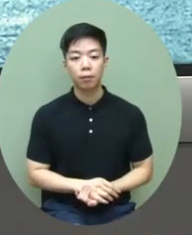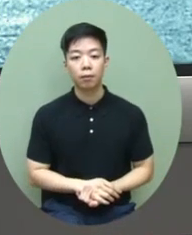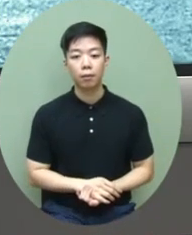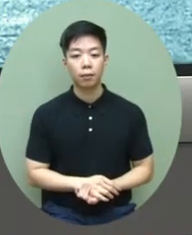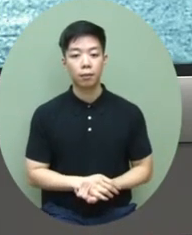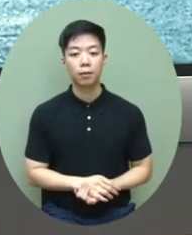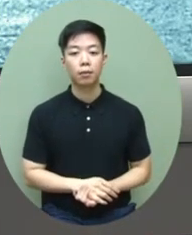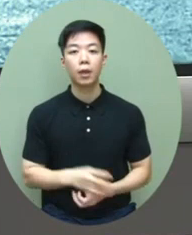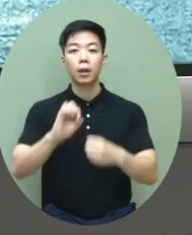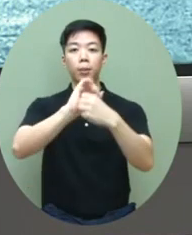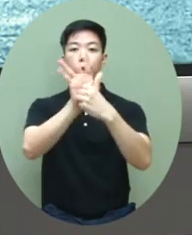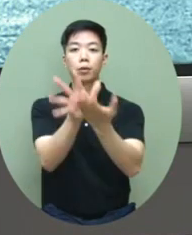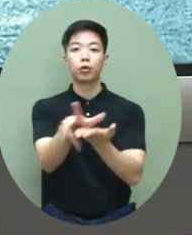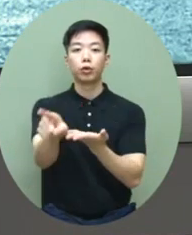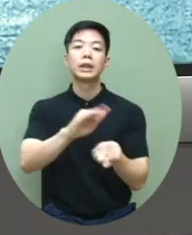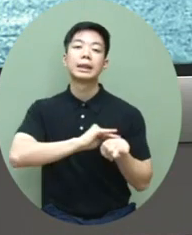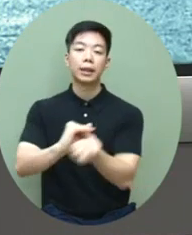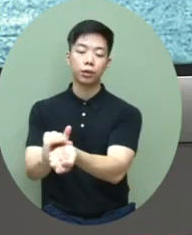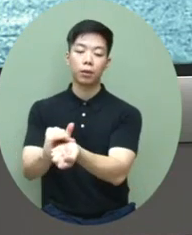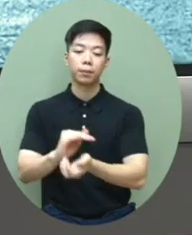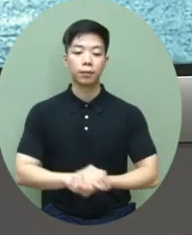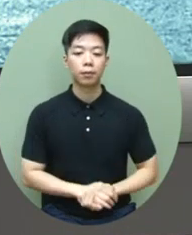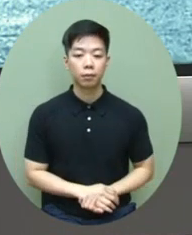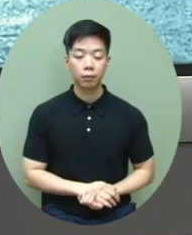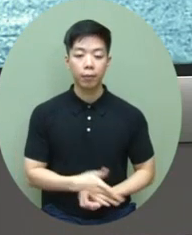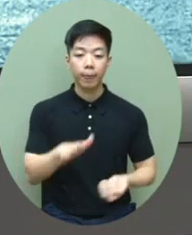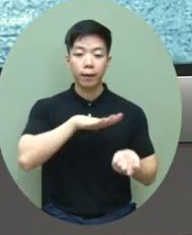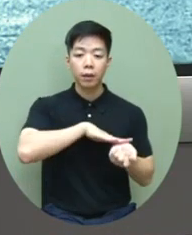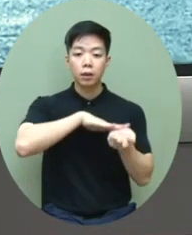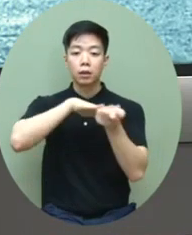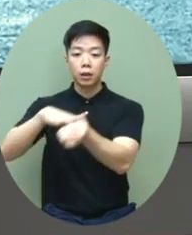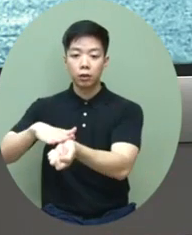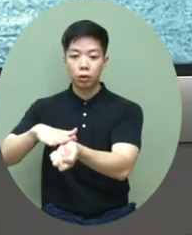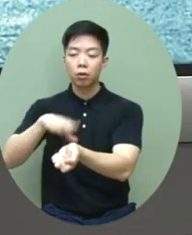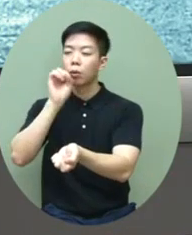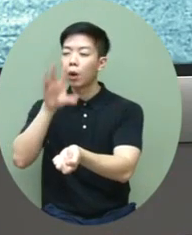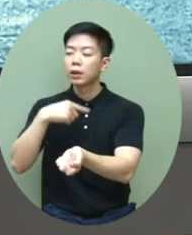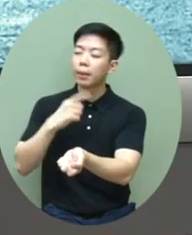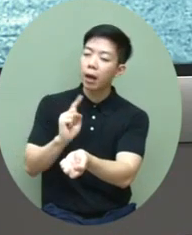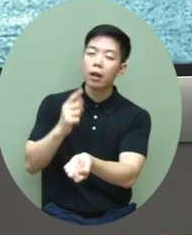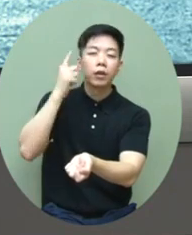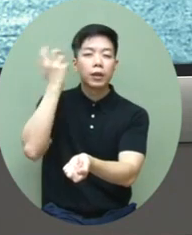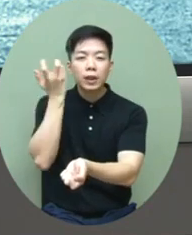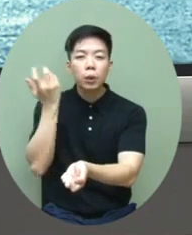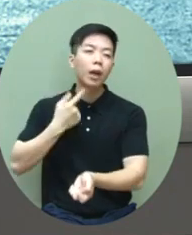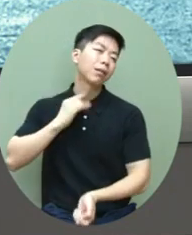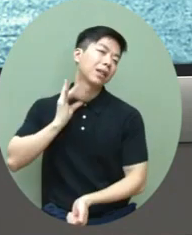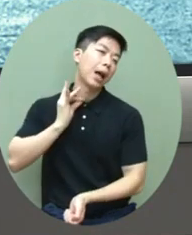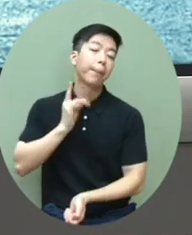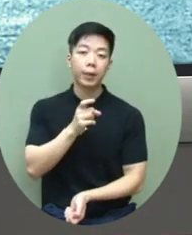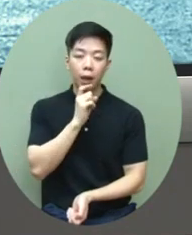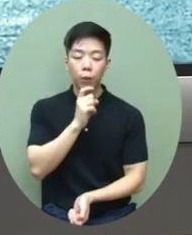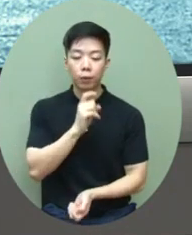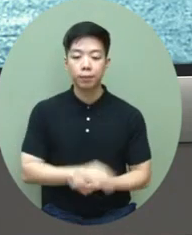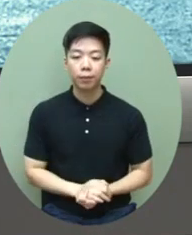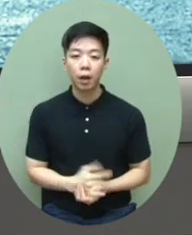就去看我們指定診所的。其實咁佢指定診所主要佢原因就話有發燒啦，有痰啦，咁幫佢當時